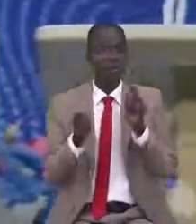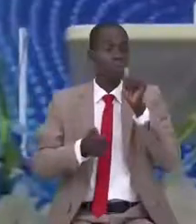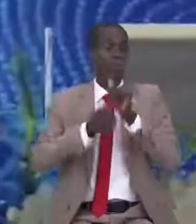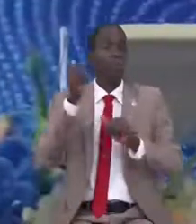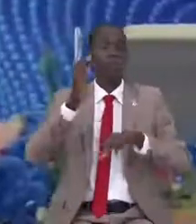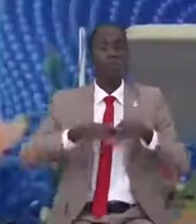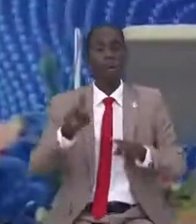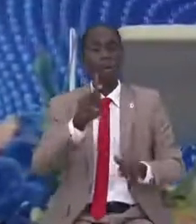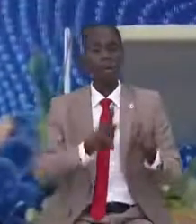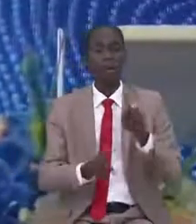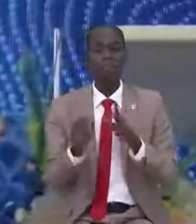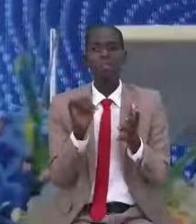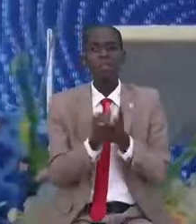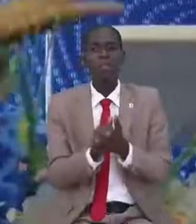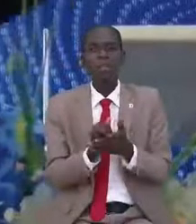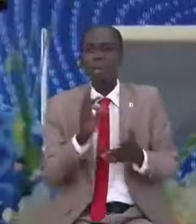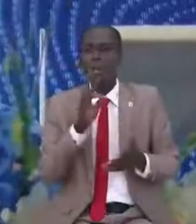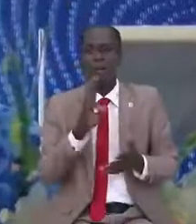que ceux